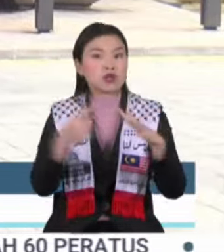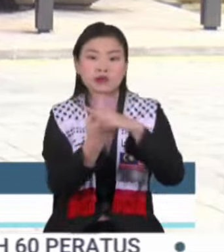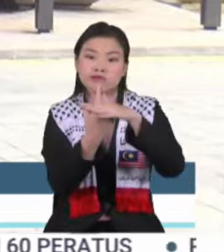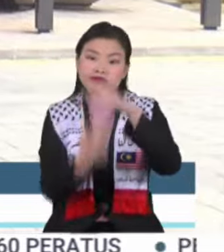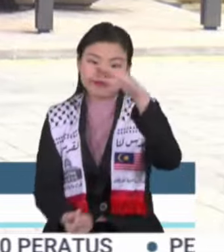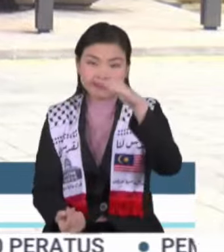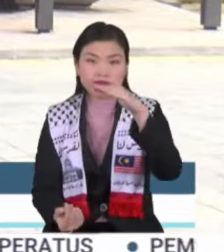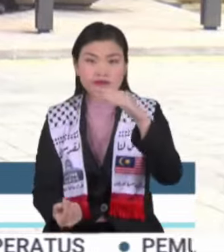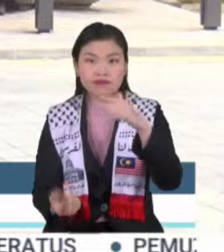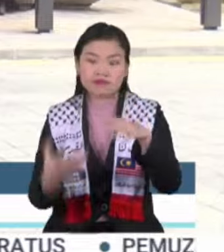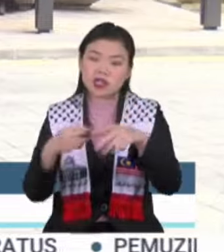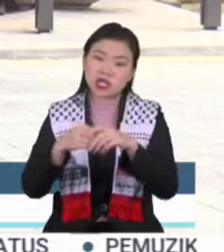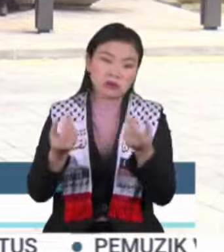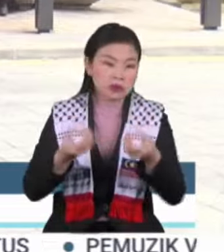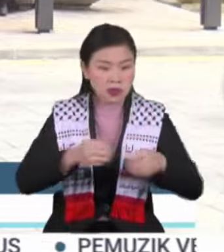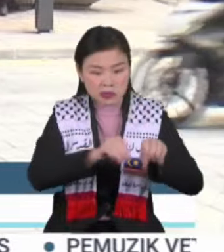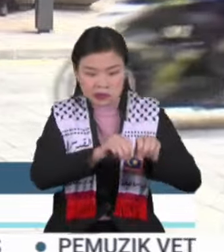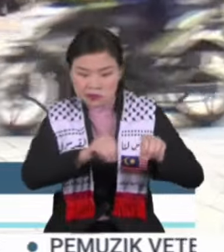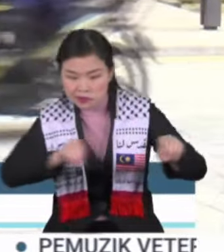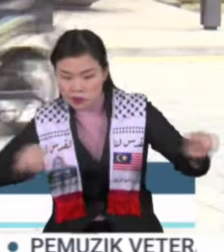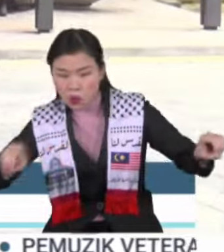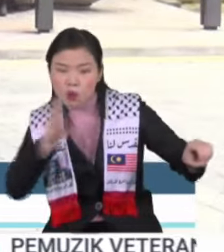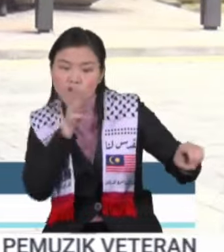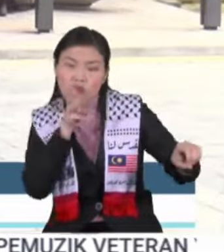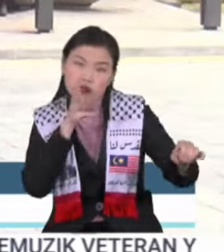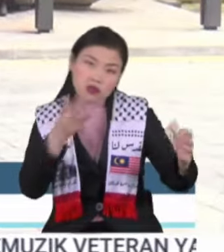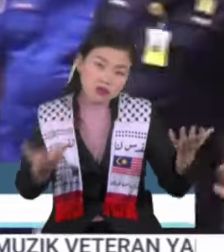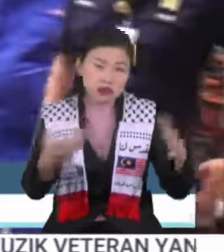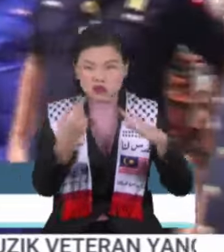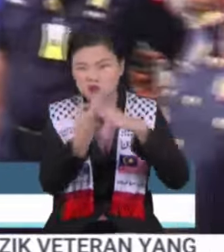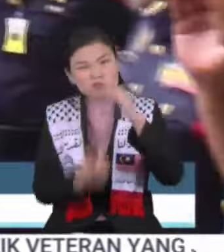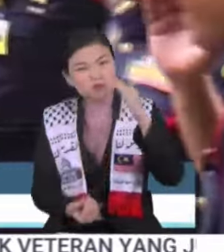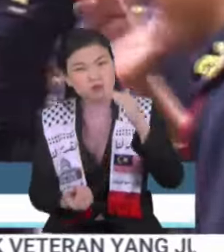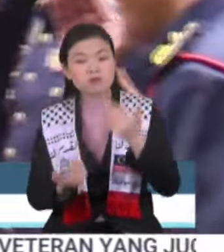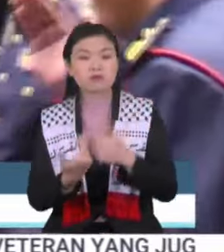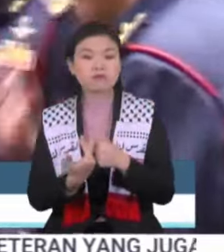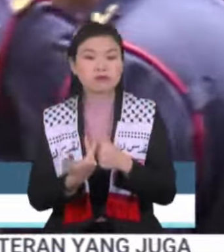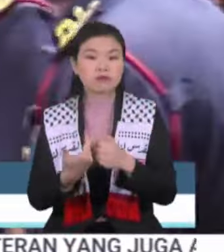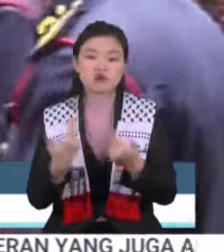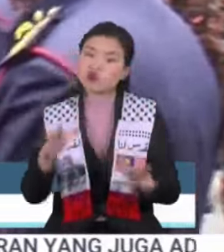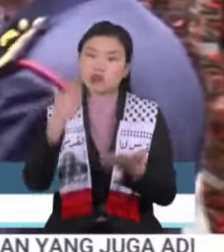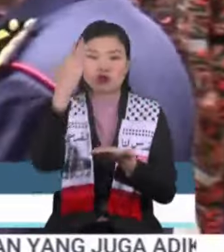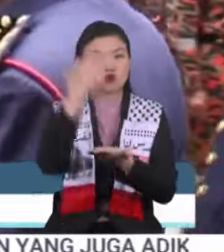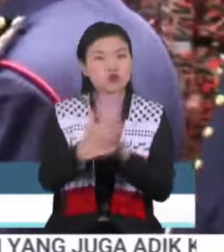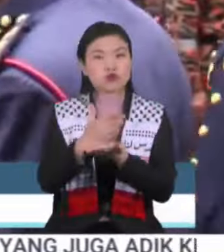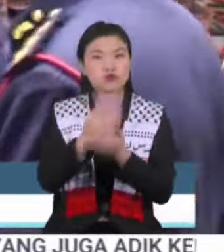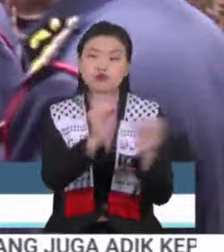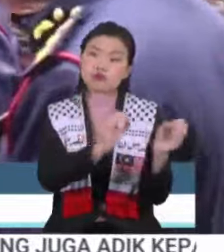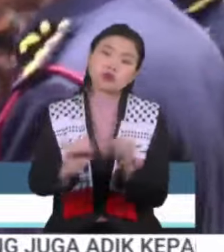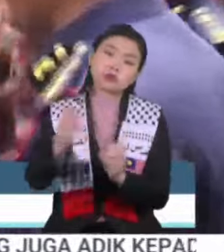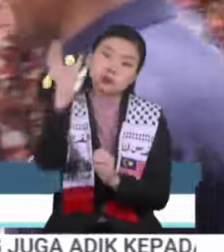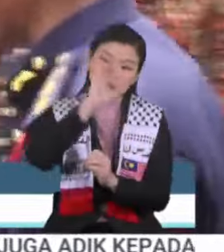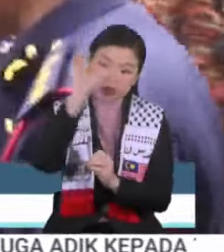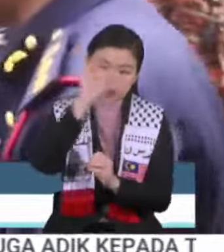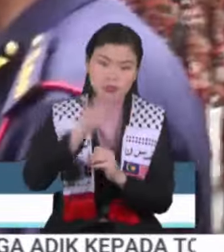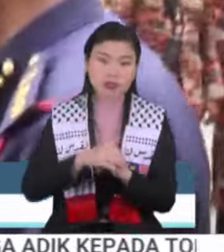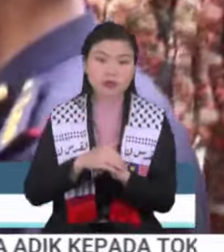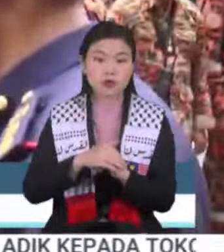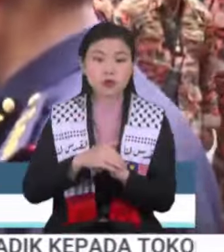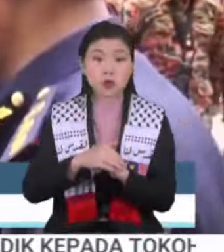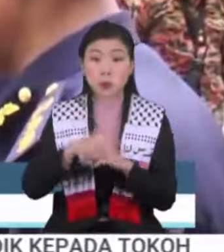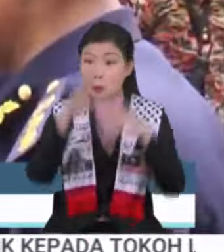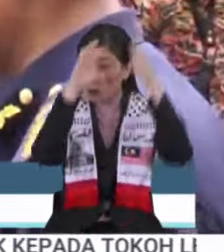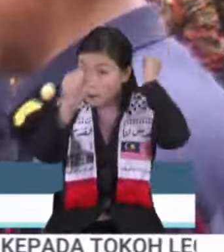dalam saliran kumbahan ataupun pembentungan IWK ini, dan pemberhentian operasi SAR pada hari ini. Pihak Konsulat India